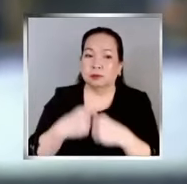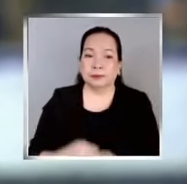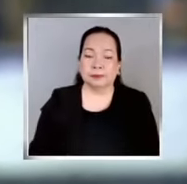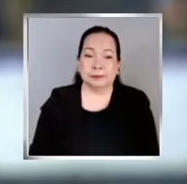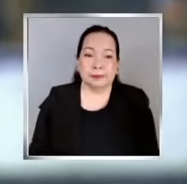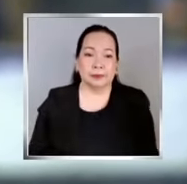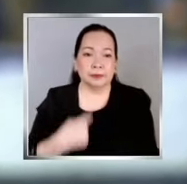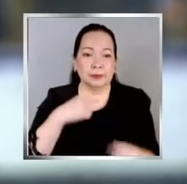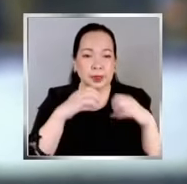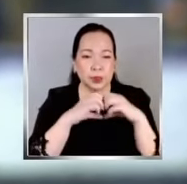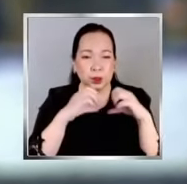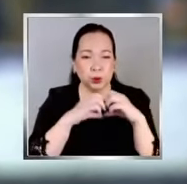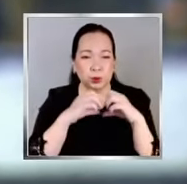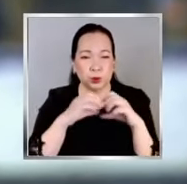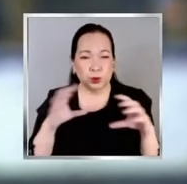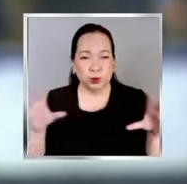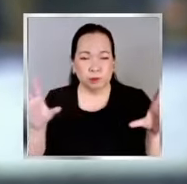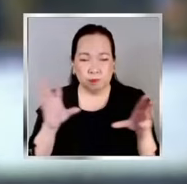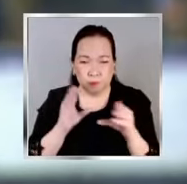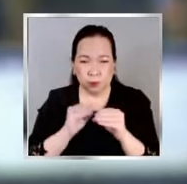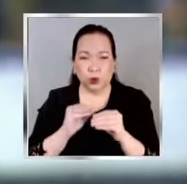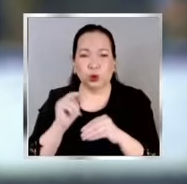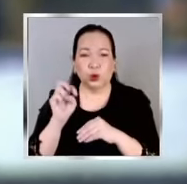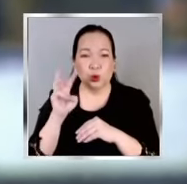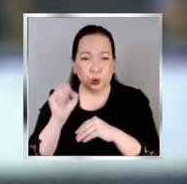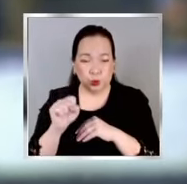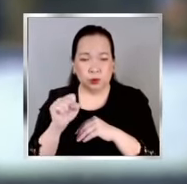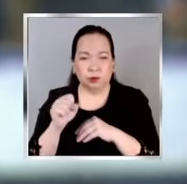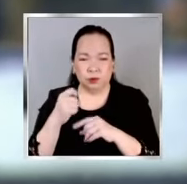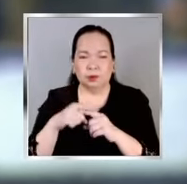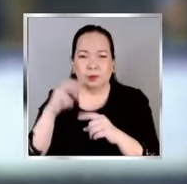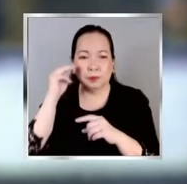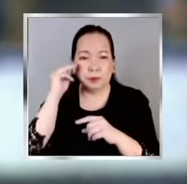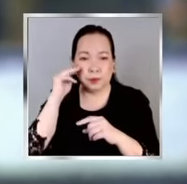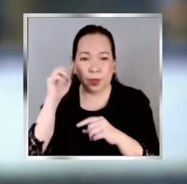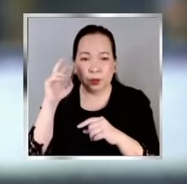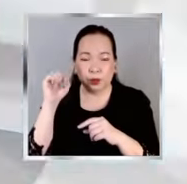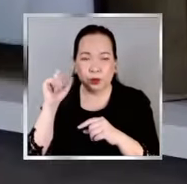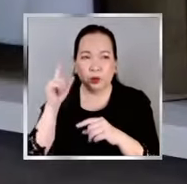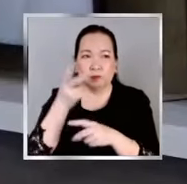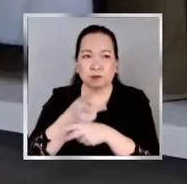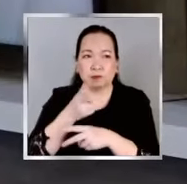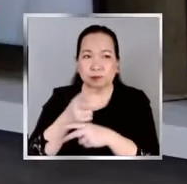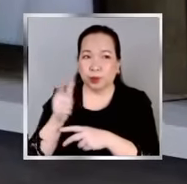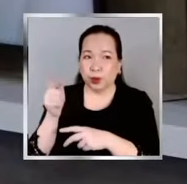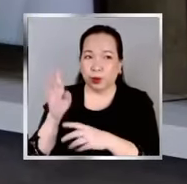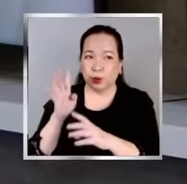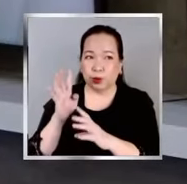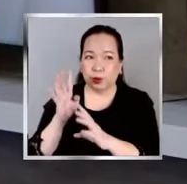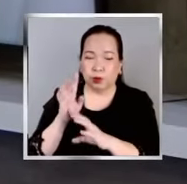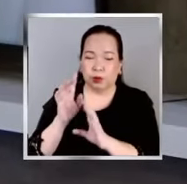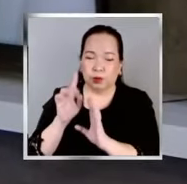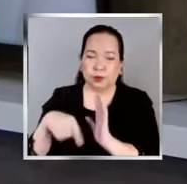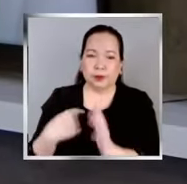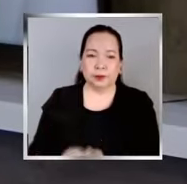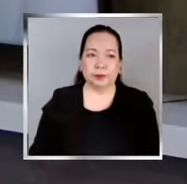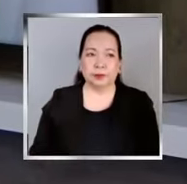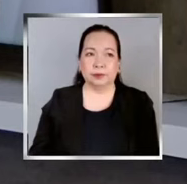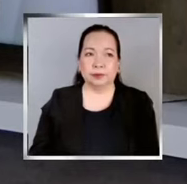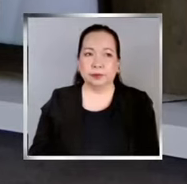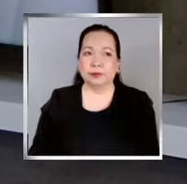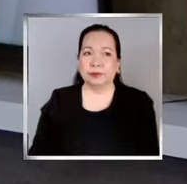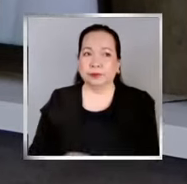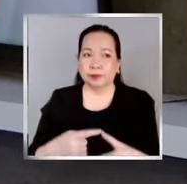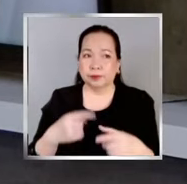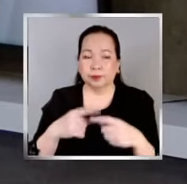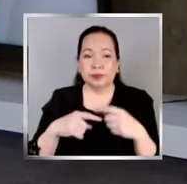News, Marisol Abdurrahman, Nakatuto, 24 Oras. Sa gitna ng backlog sa mga